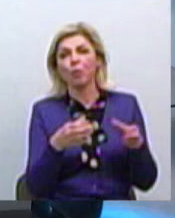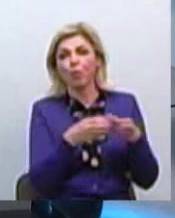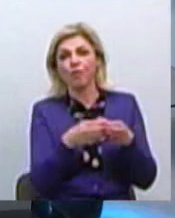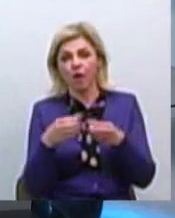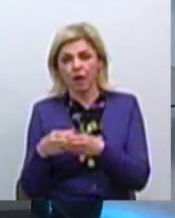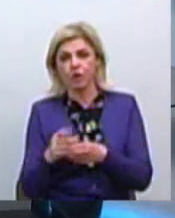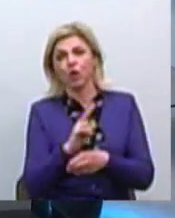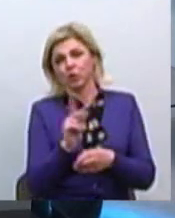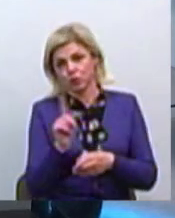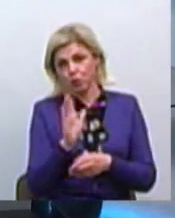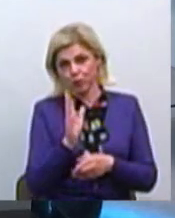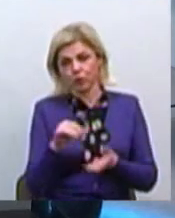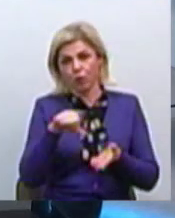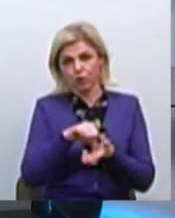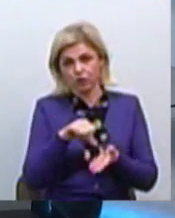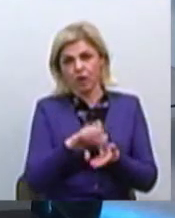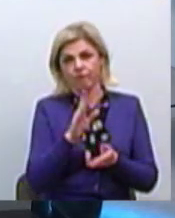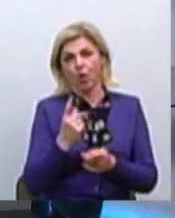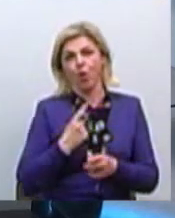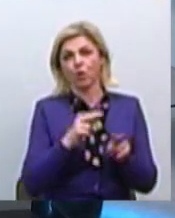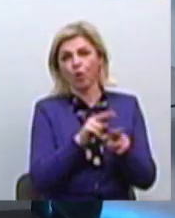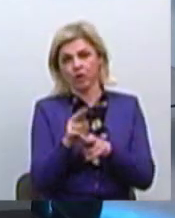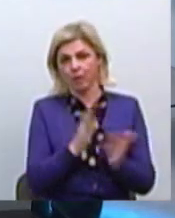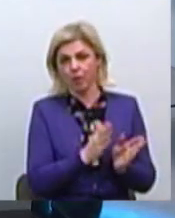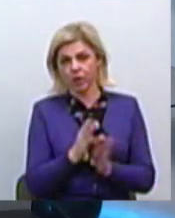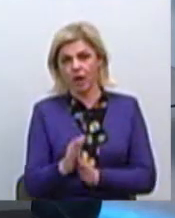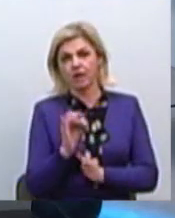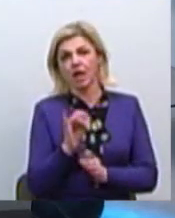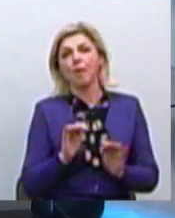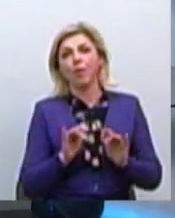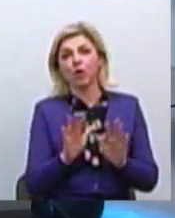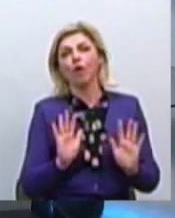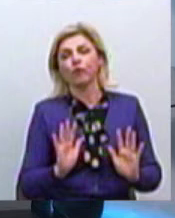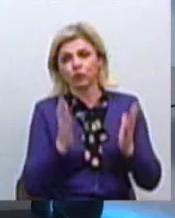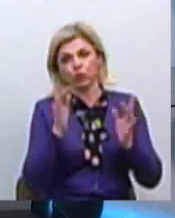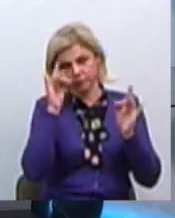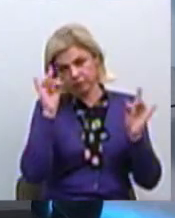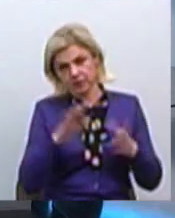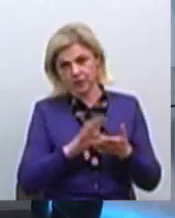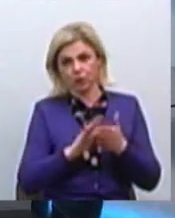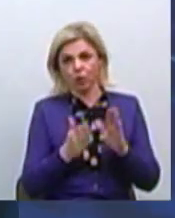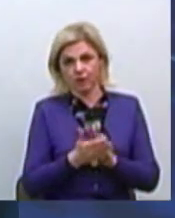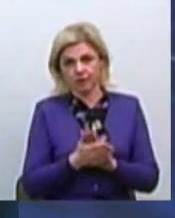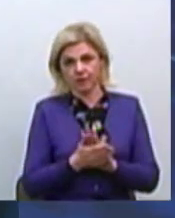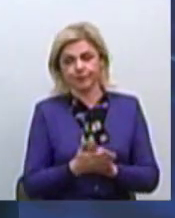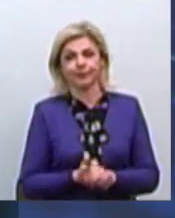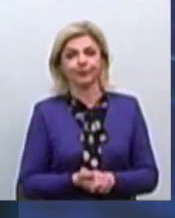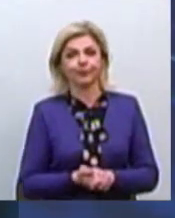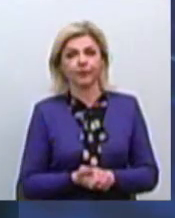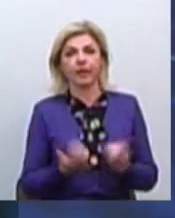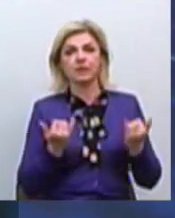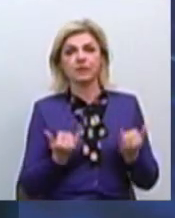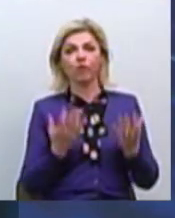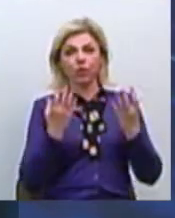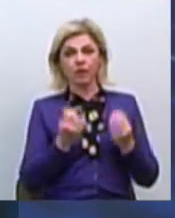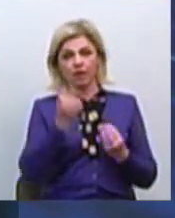приймати участь в охороні публічного порядку, і порядок дій у разі виникнення надзвичайних ситуацій. Сьогодні, в День пам'яті